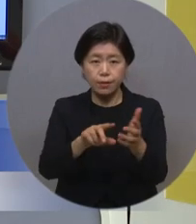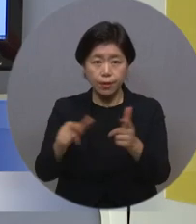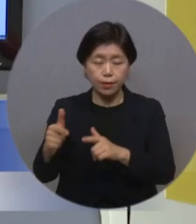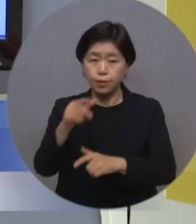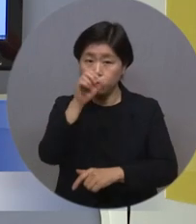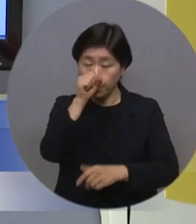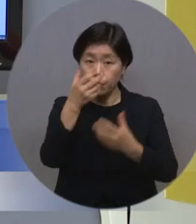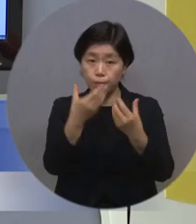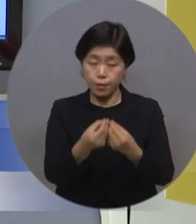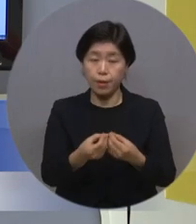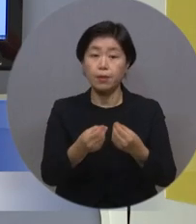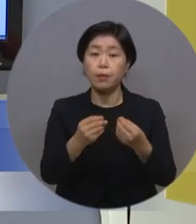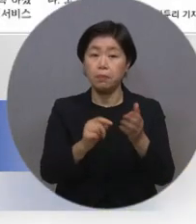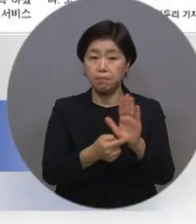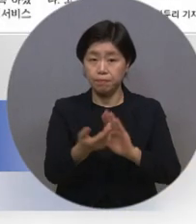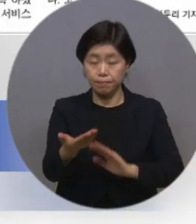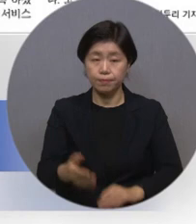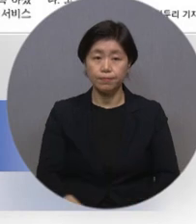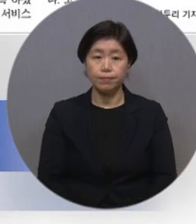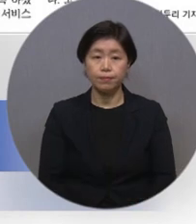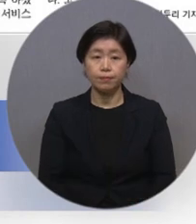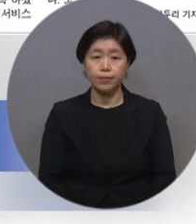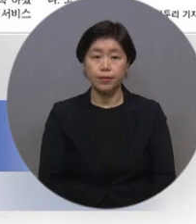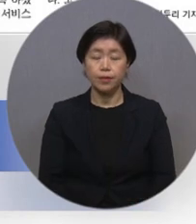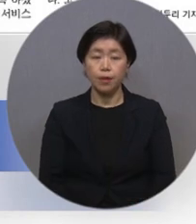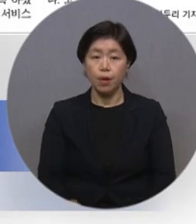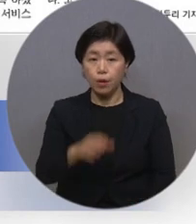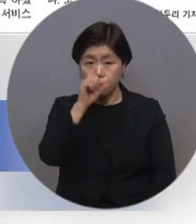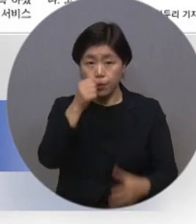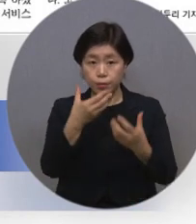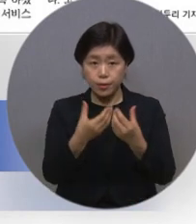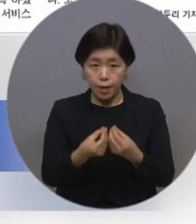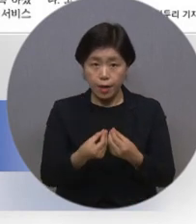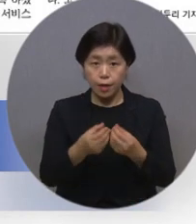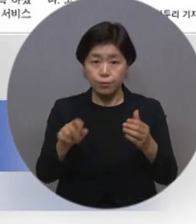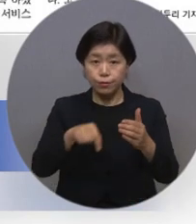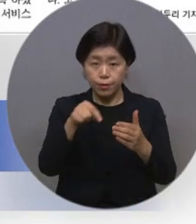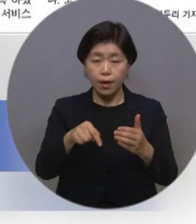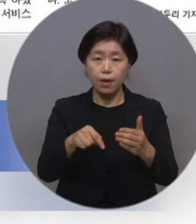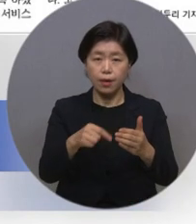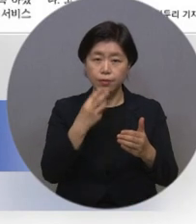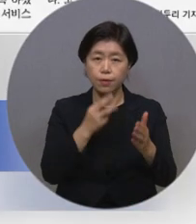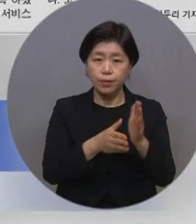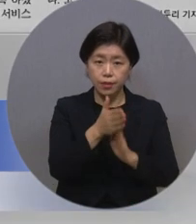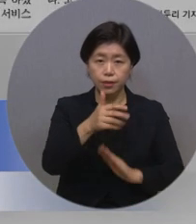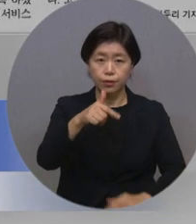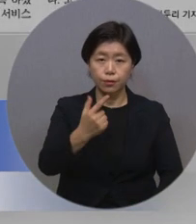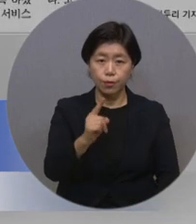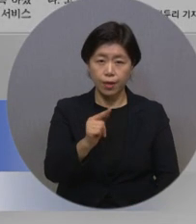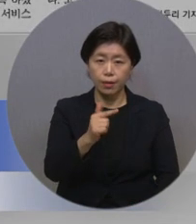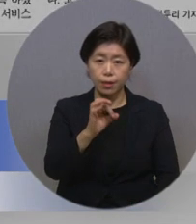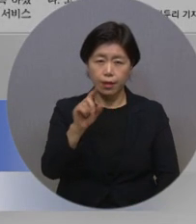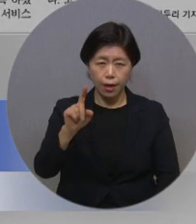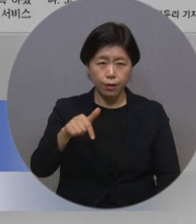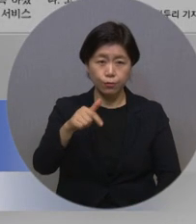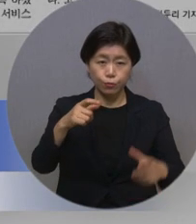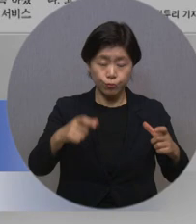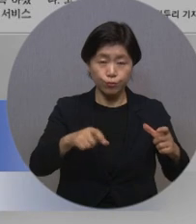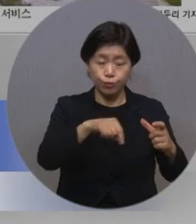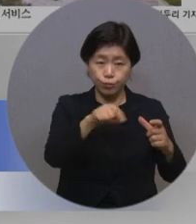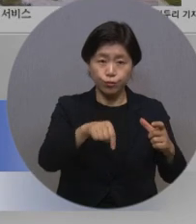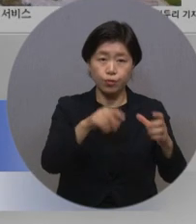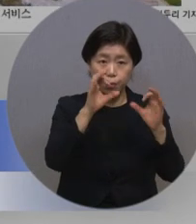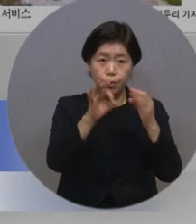사례를 발표했다는 소식입니다 근본 우수 사례들 중에는 서울시 관악구청이 전동보장고에 보급